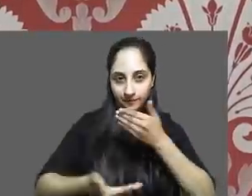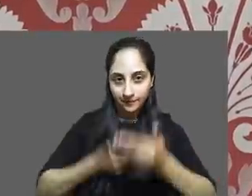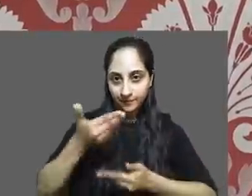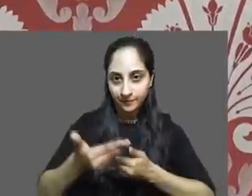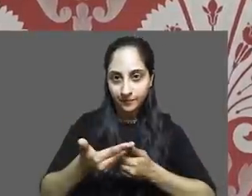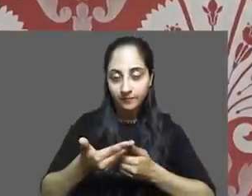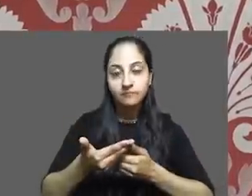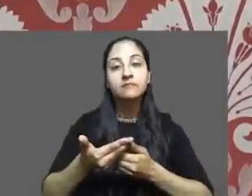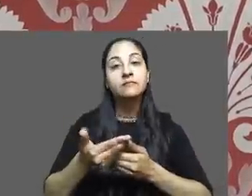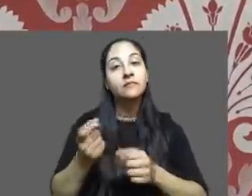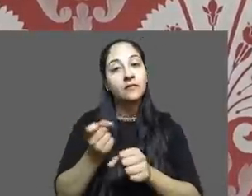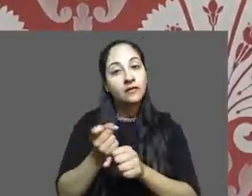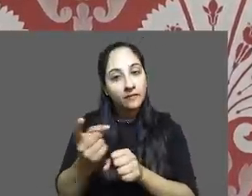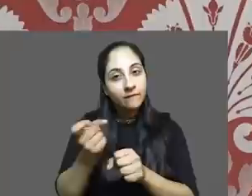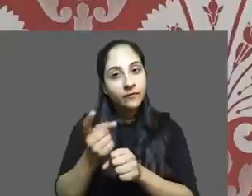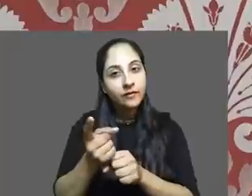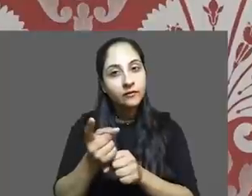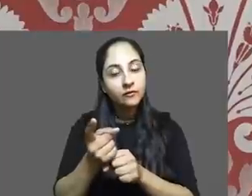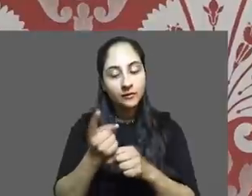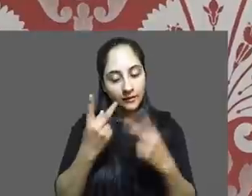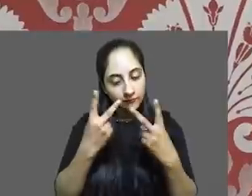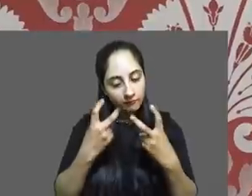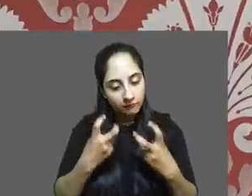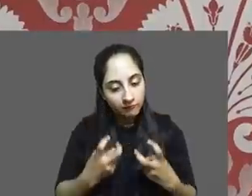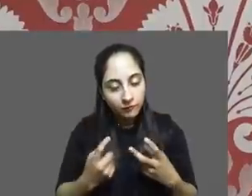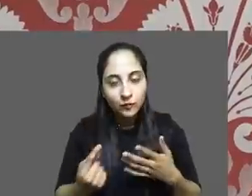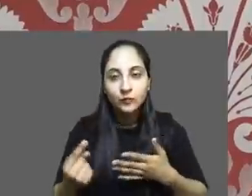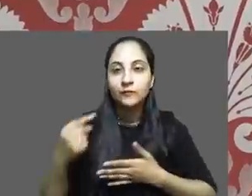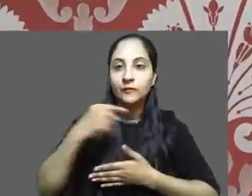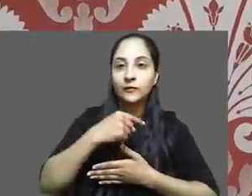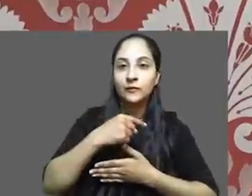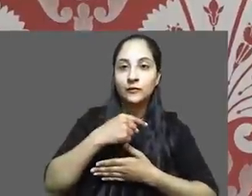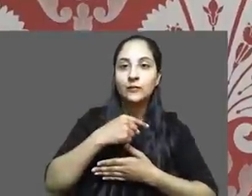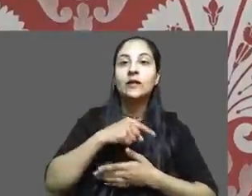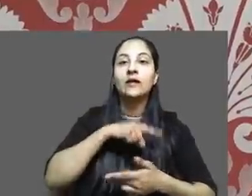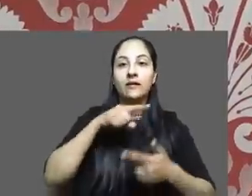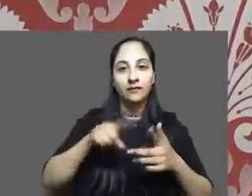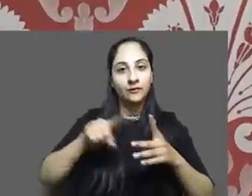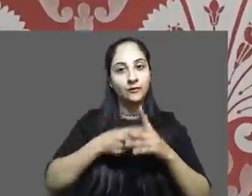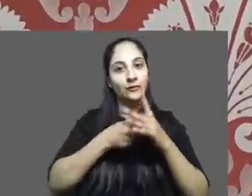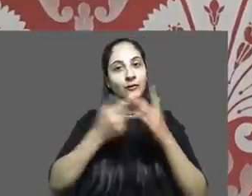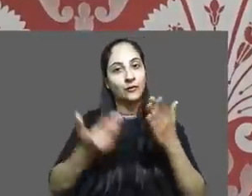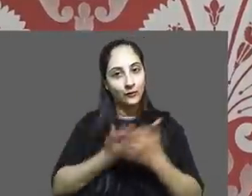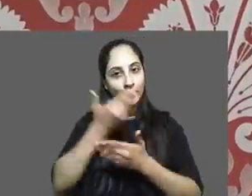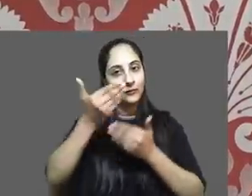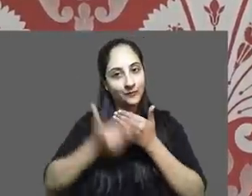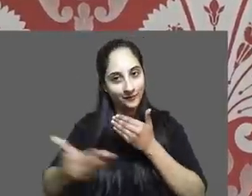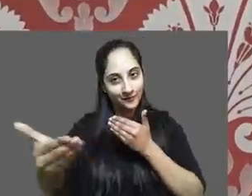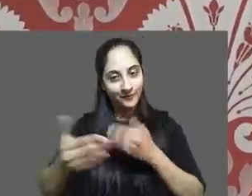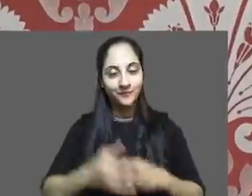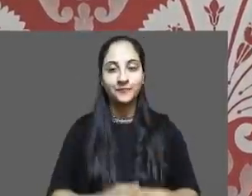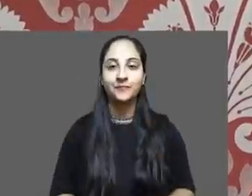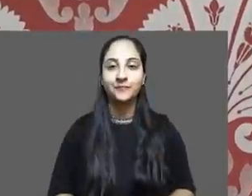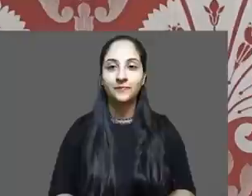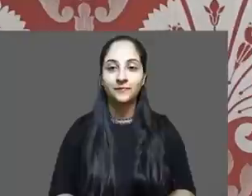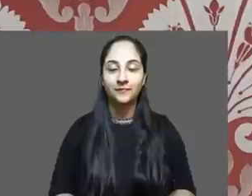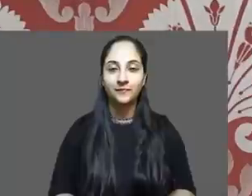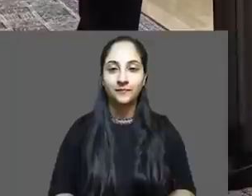de s'écouler, une réflexion qui peut nous permettre d'avancer au moment où nous accueillons le nouvel an.